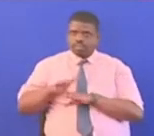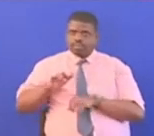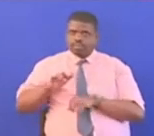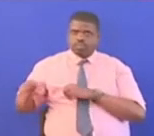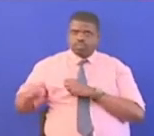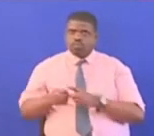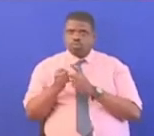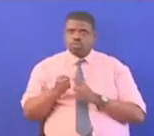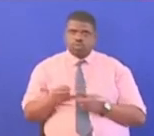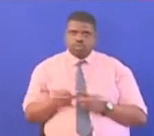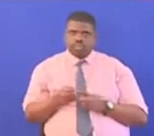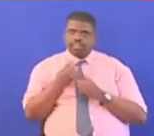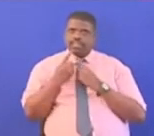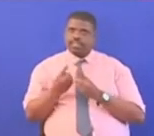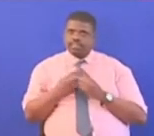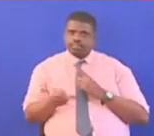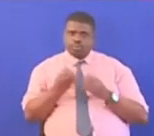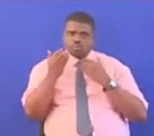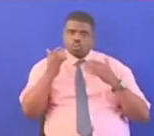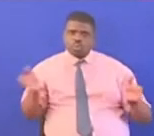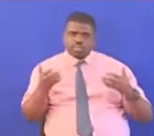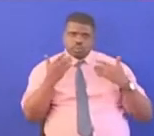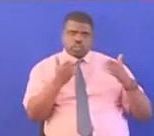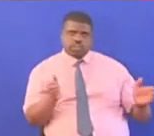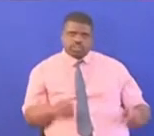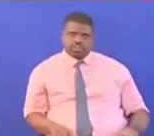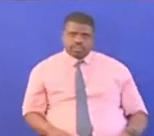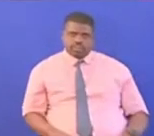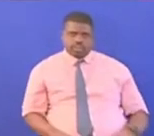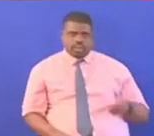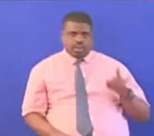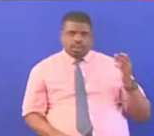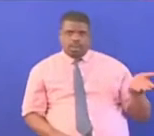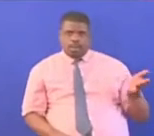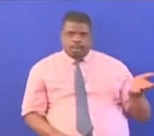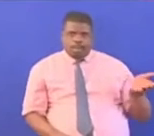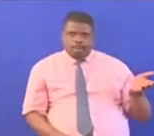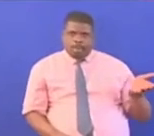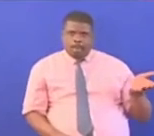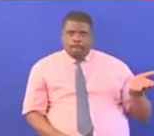liliko. Inasema wazi wazi kwamba